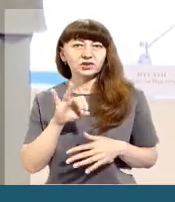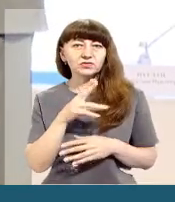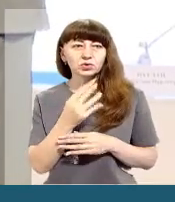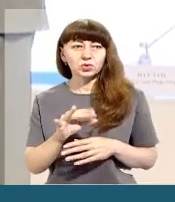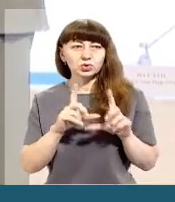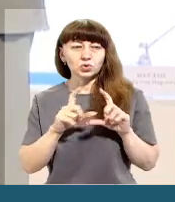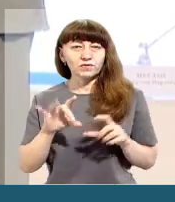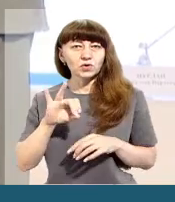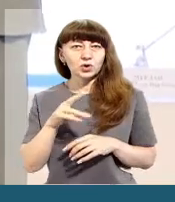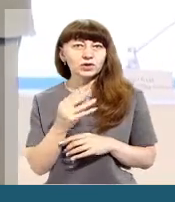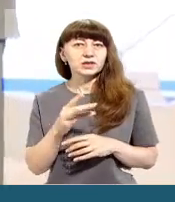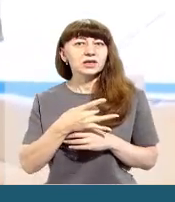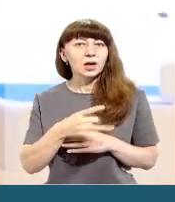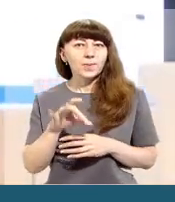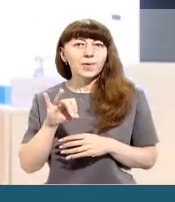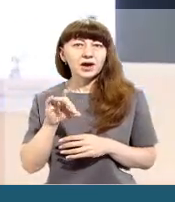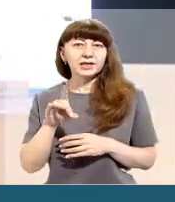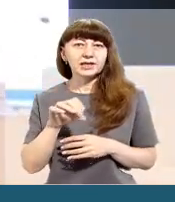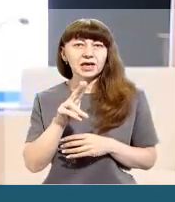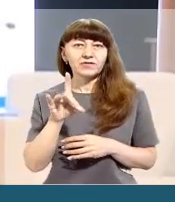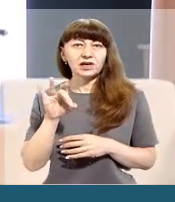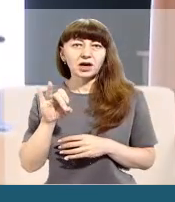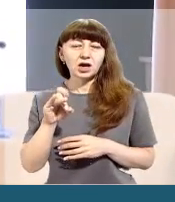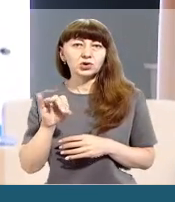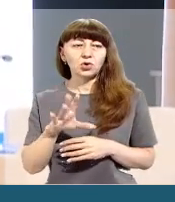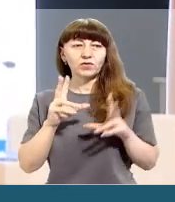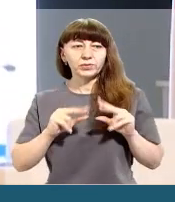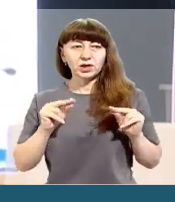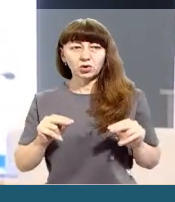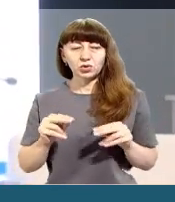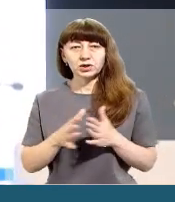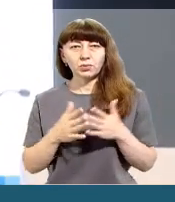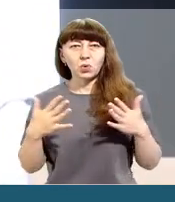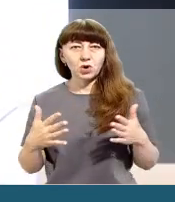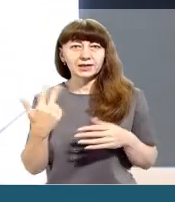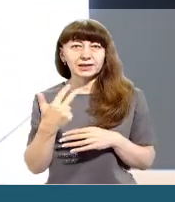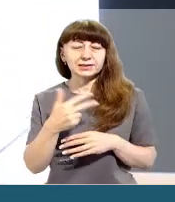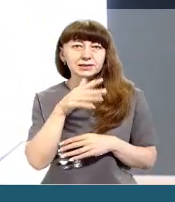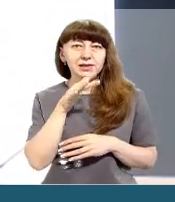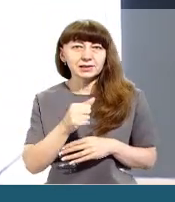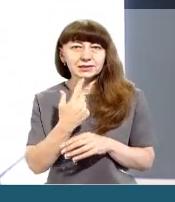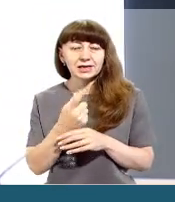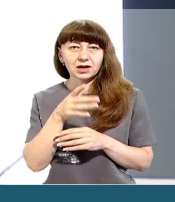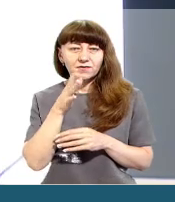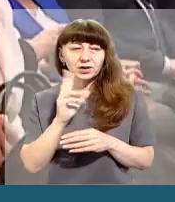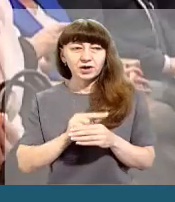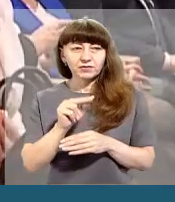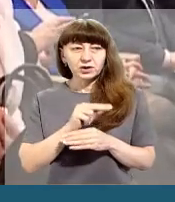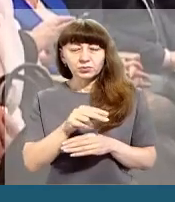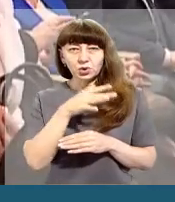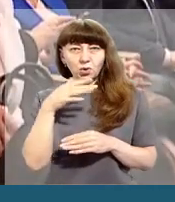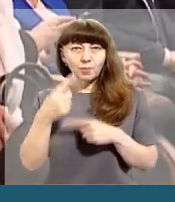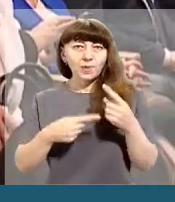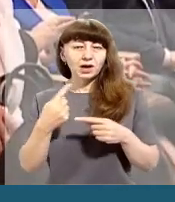общеобразовательной школы Федоровского района Марина Велиханова. В педагогической сфере она уже более 30 лет. За это время воспитала не